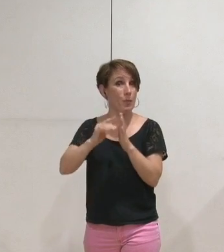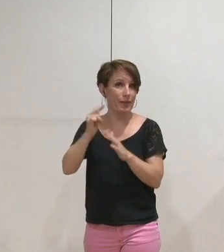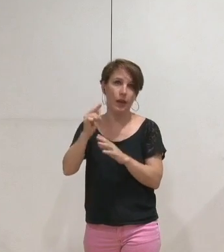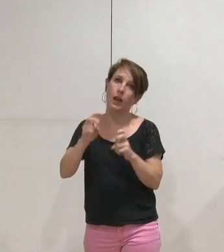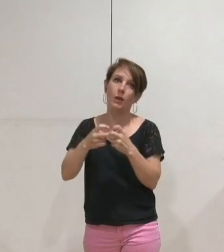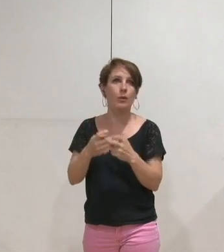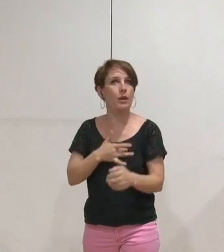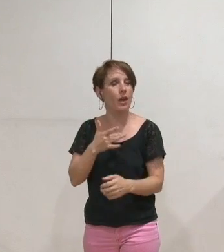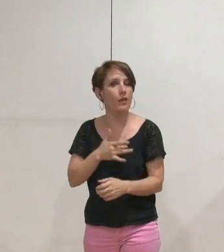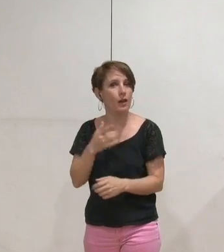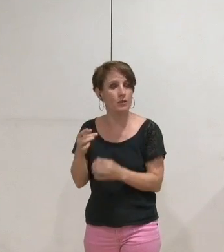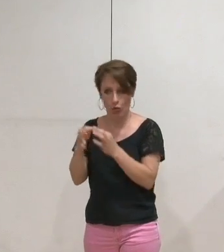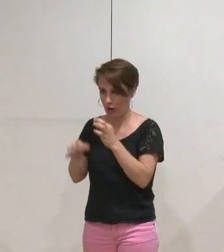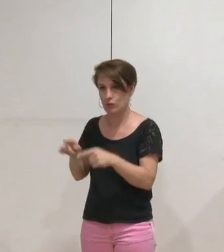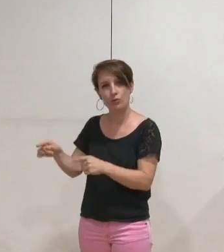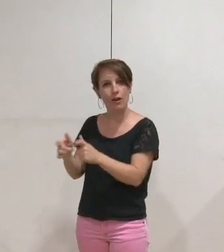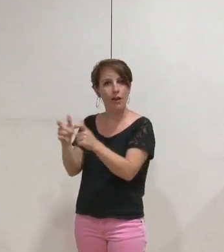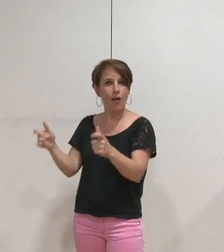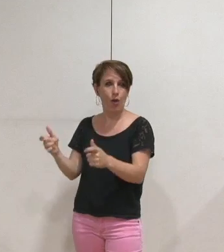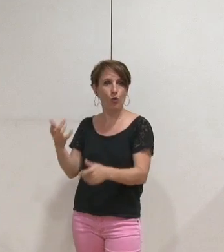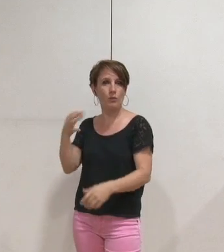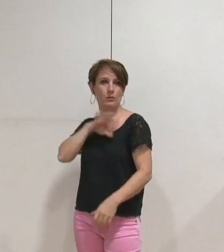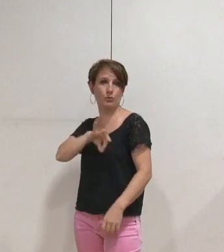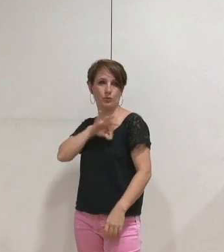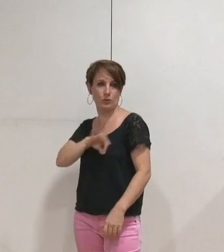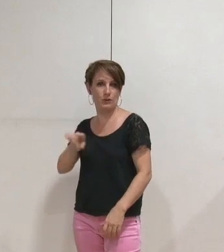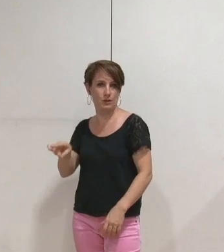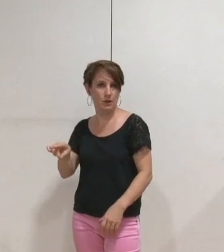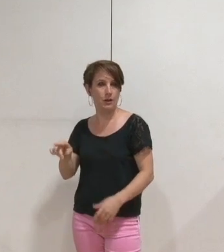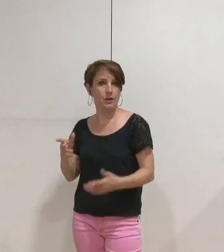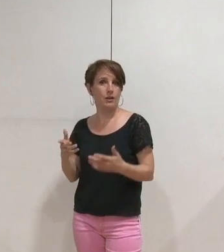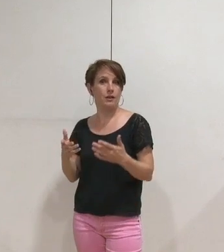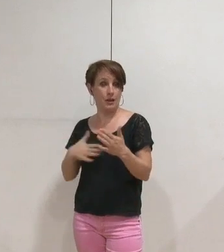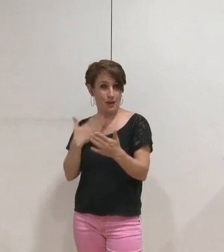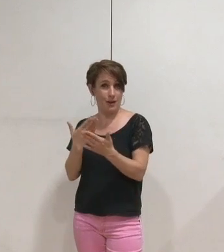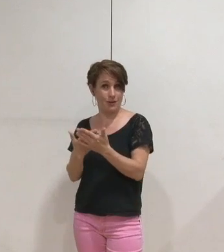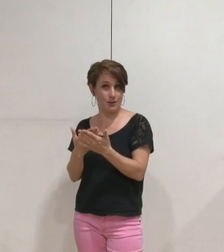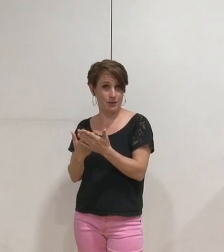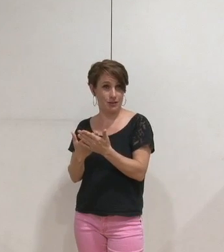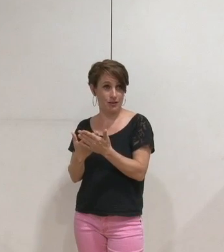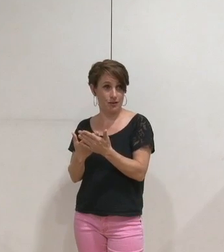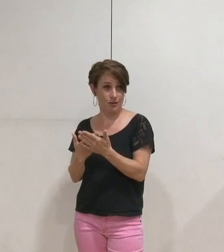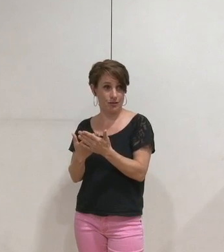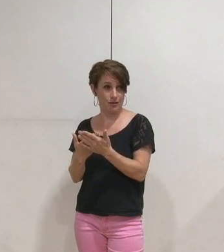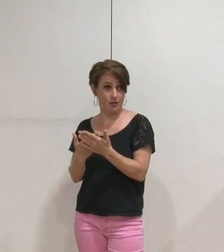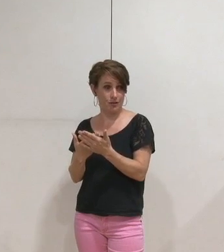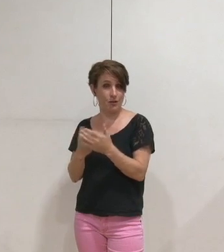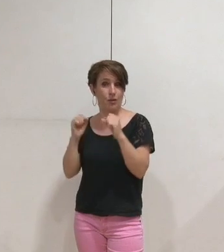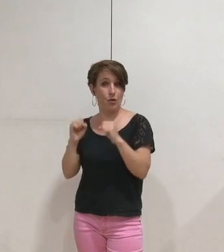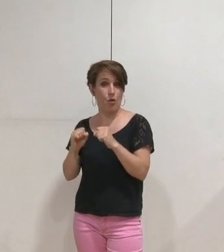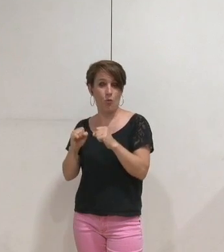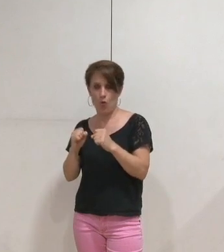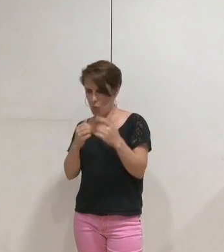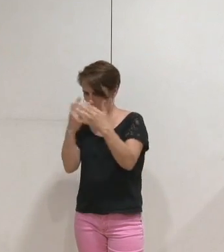procure des recettes à l'aménageur de la ZAC presquil et qui permet de définir un CAP en matière de prix pour la seconde